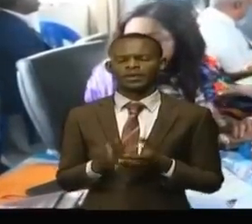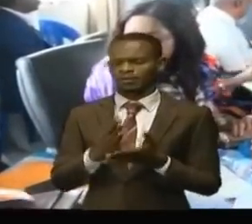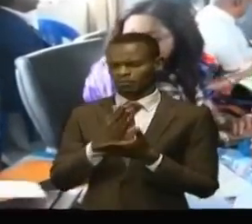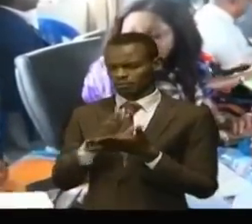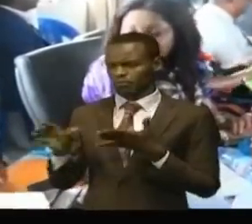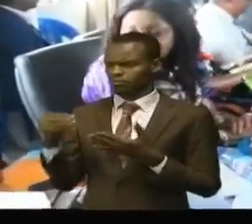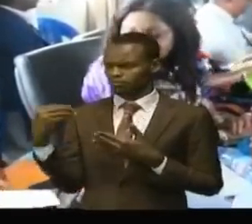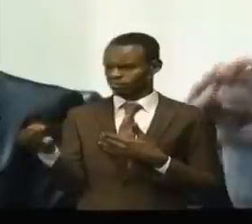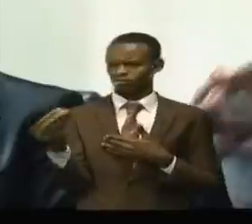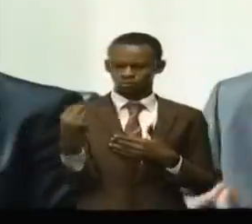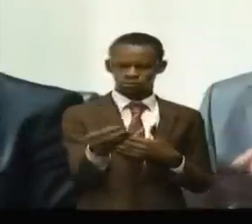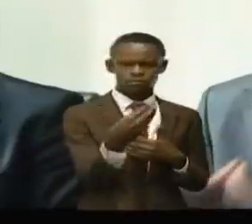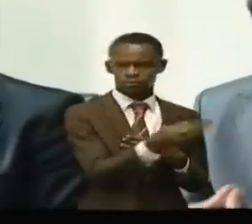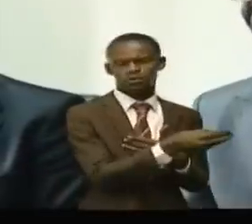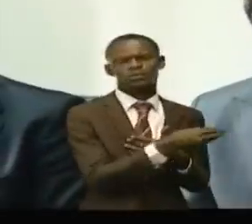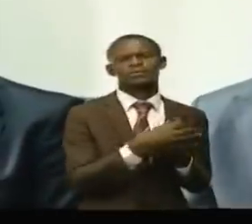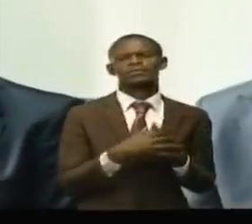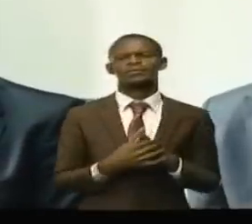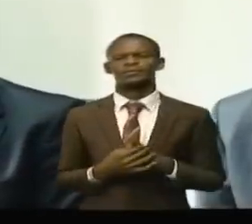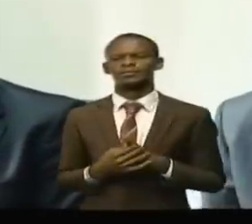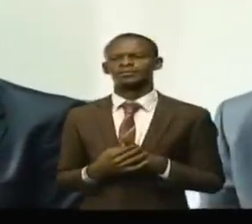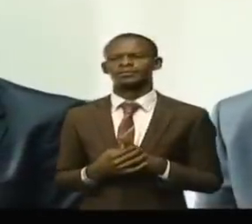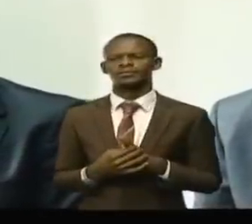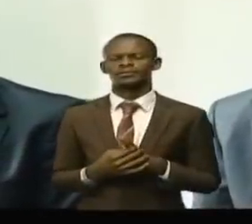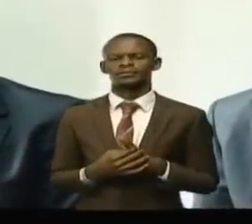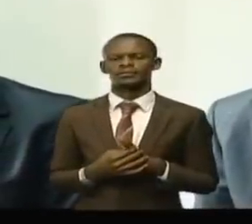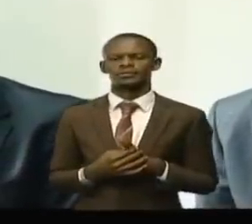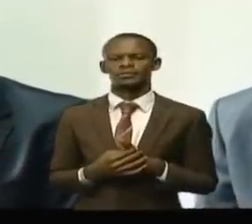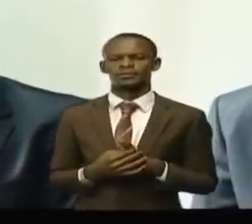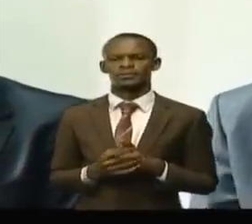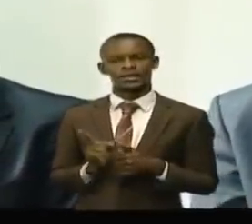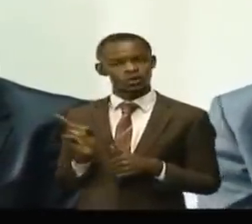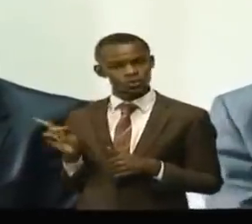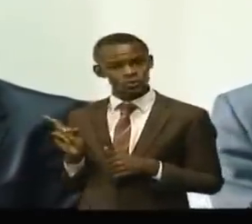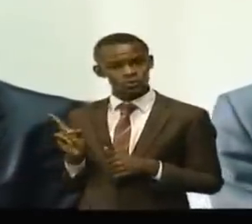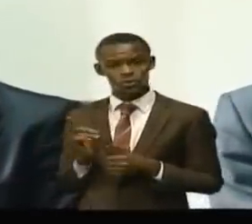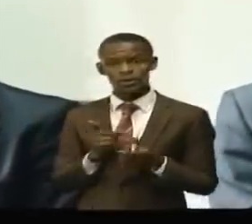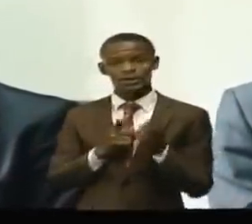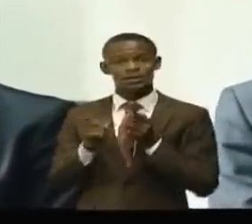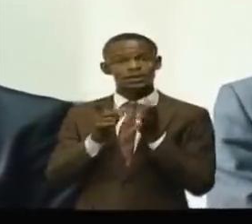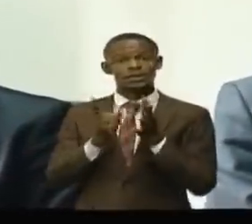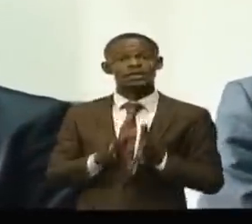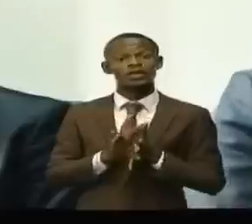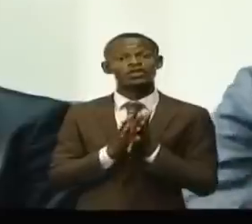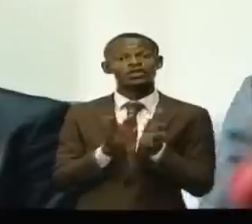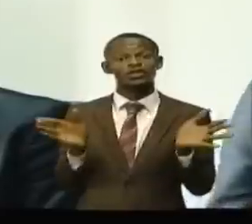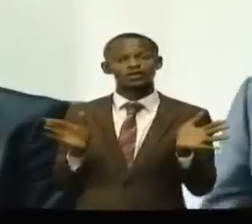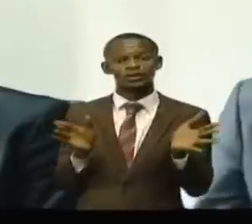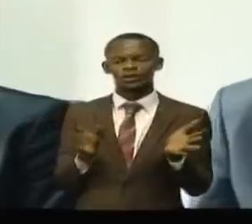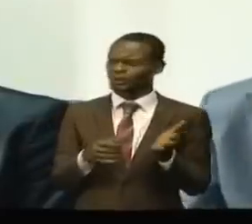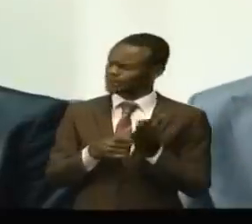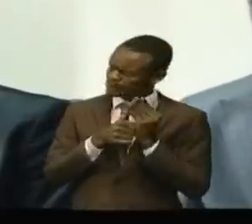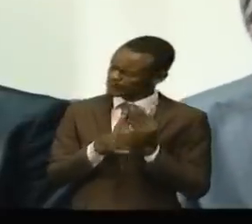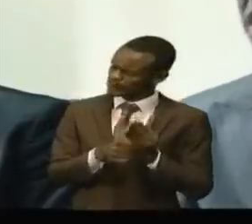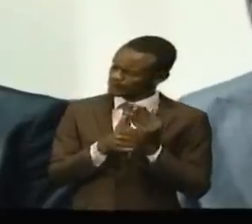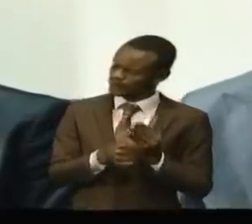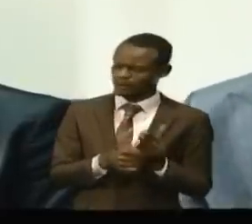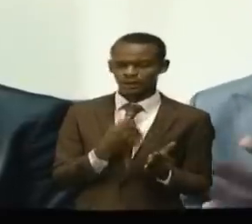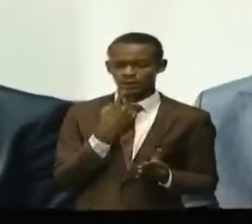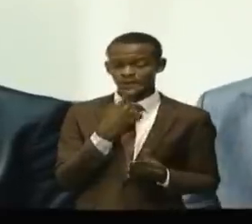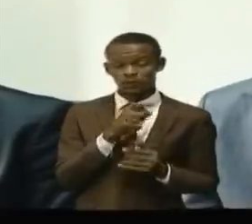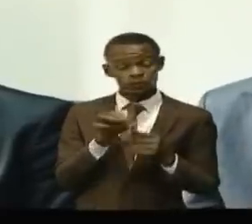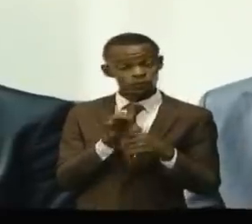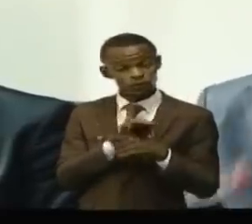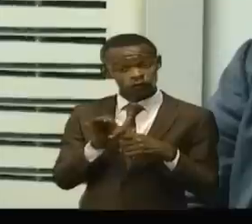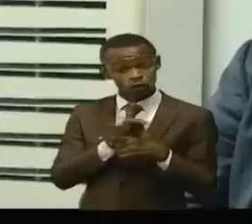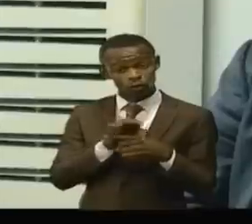mission à l'étranger. Ingénieur Jean Bosco Mwaka Indele a insisté sur les contextes dans lesquels s'inscrit la présente formation